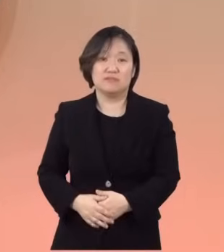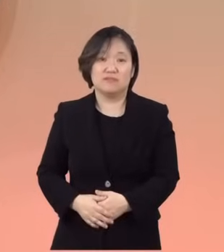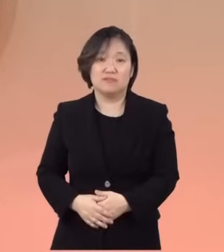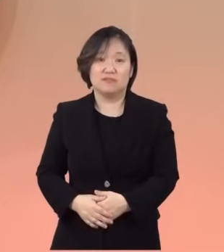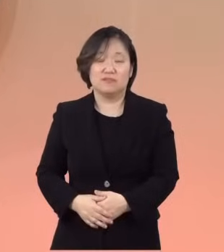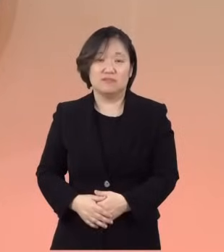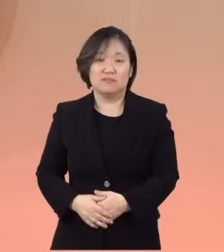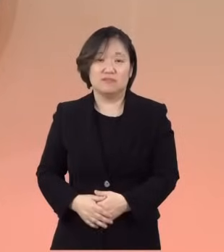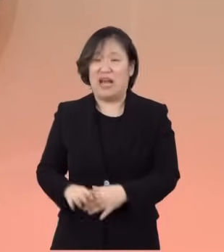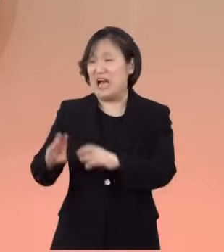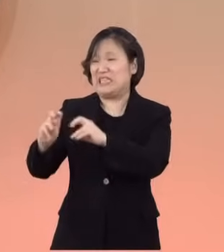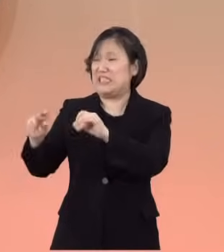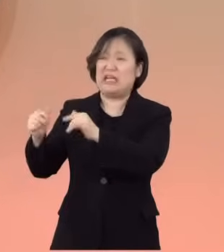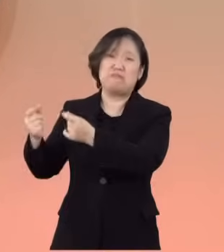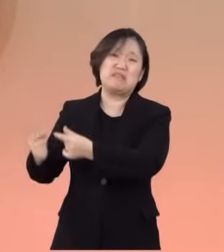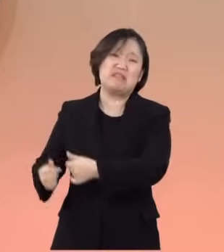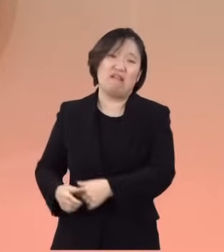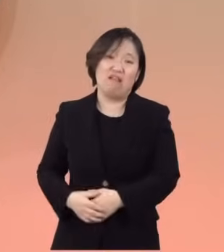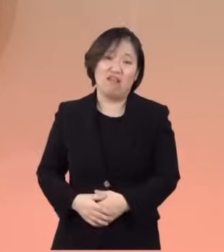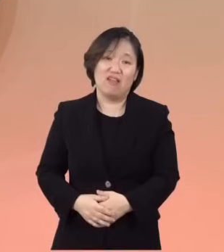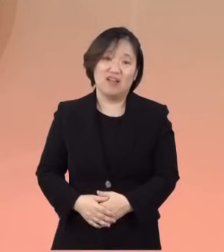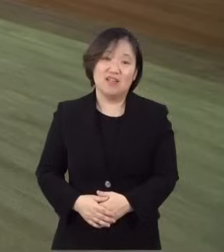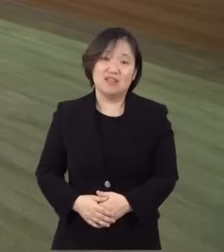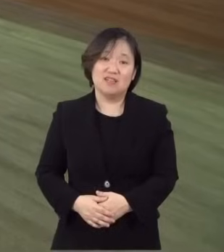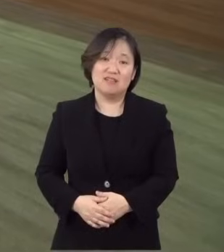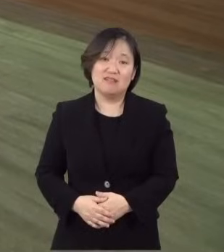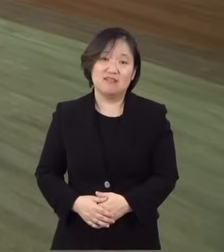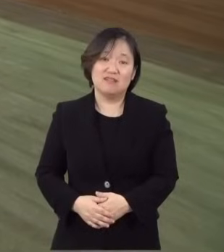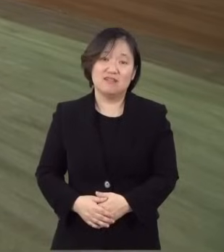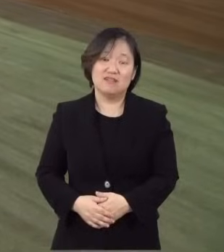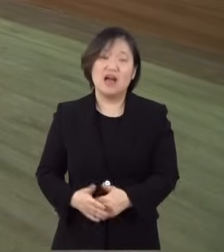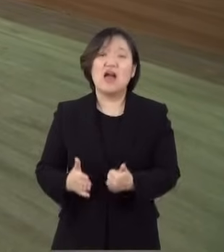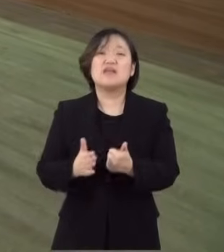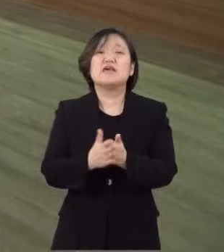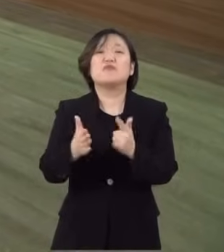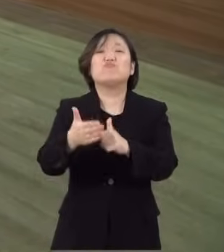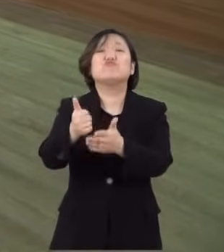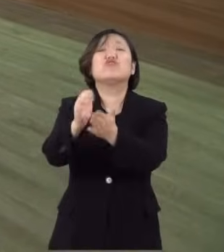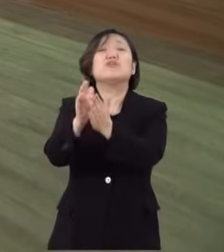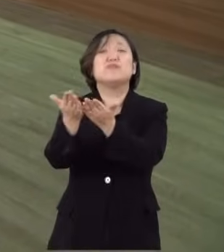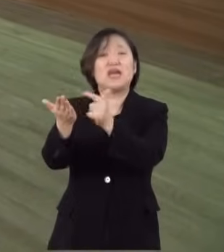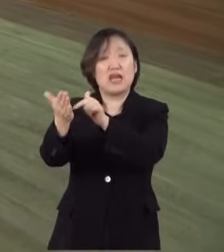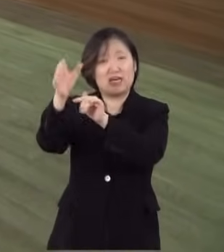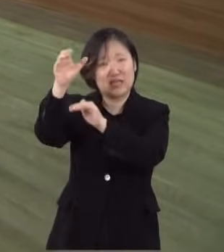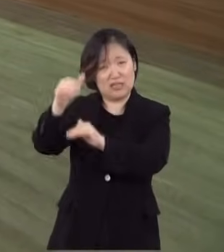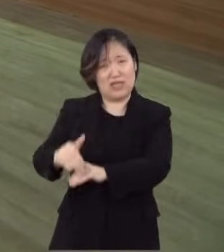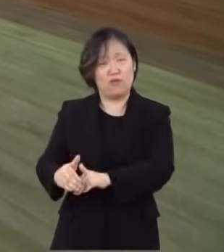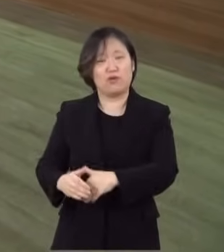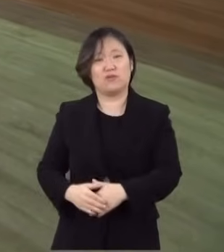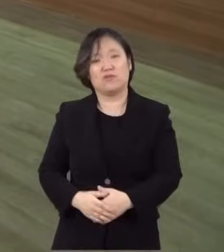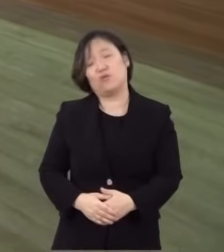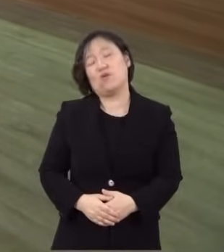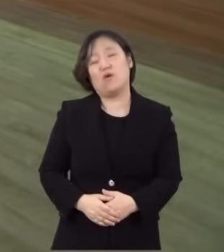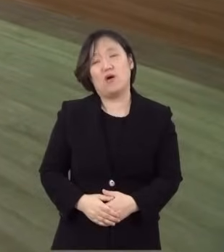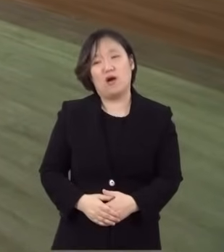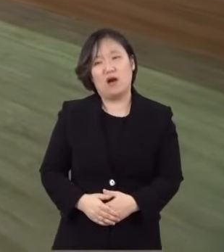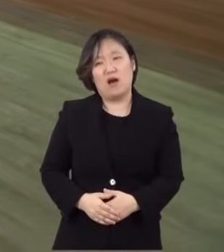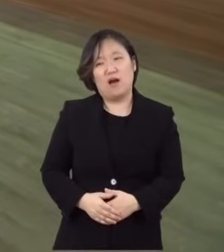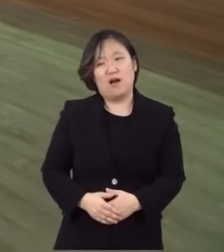그런의 말씀이 있습니다 그래서 부처님의 대승경전 하염없이